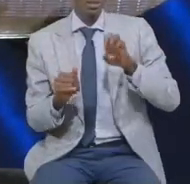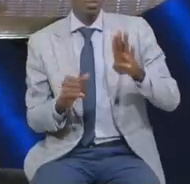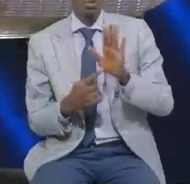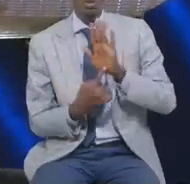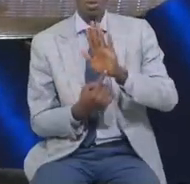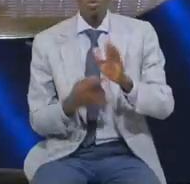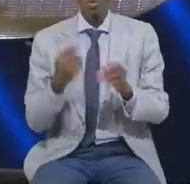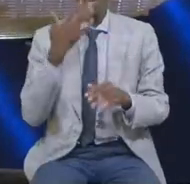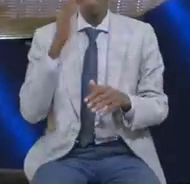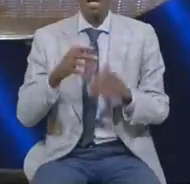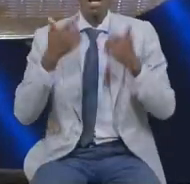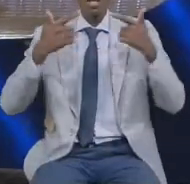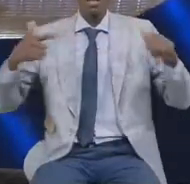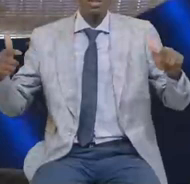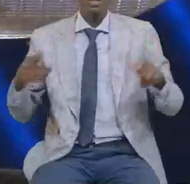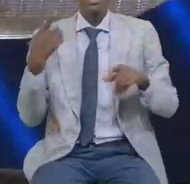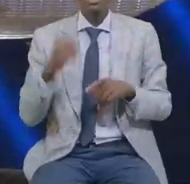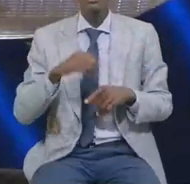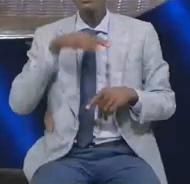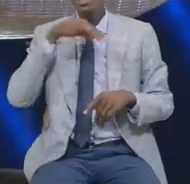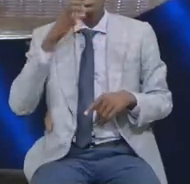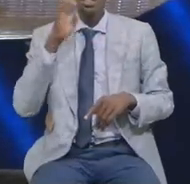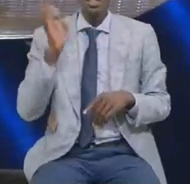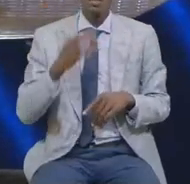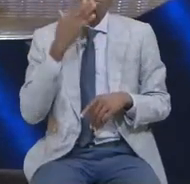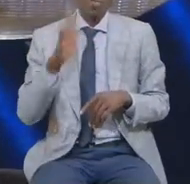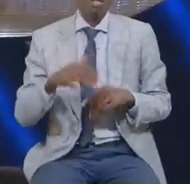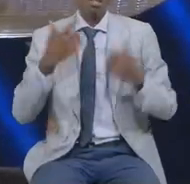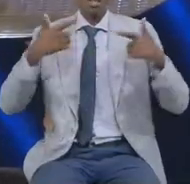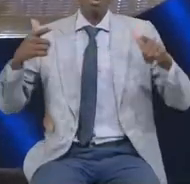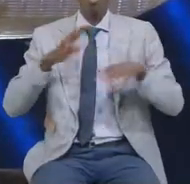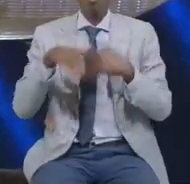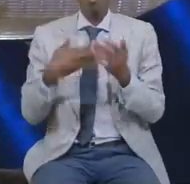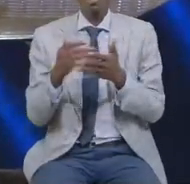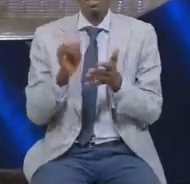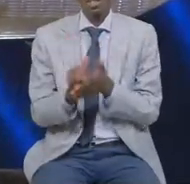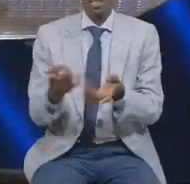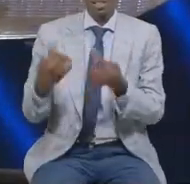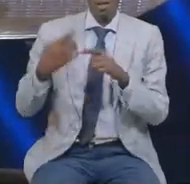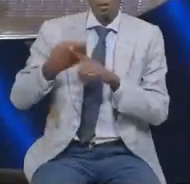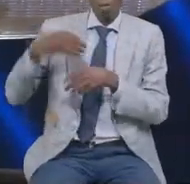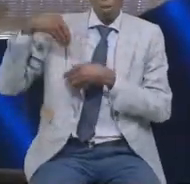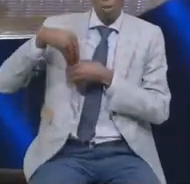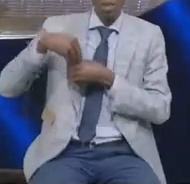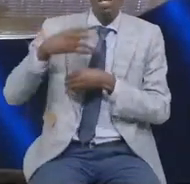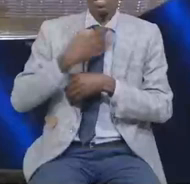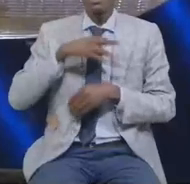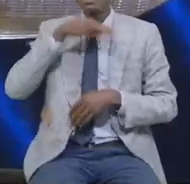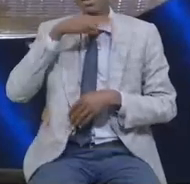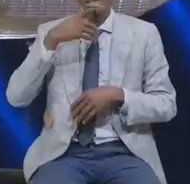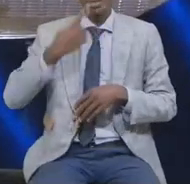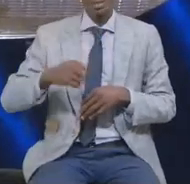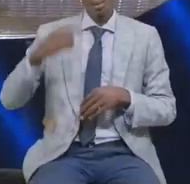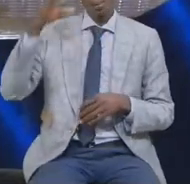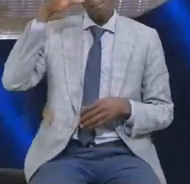le mauvais langage, les paroles blasphématoires, toutes ces choses sortent du dedans et souillent